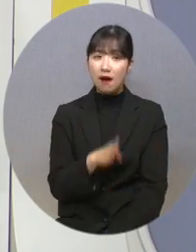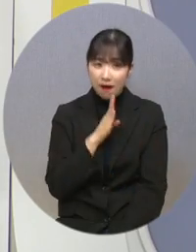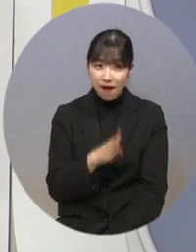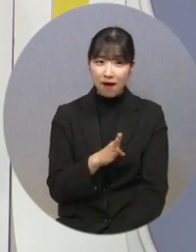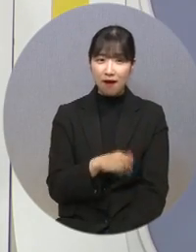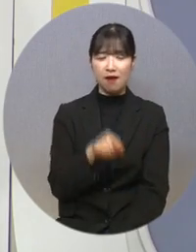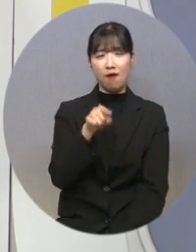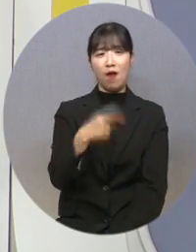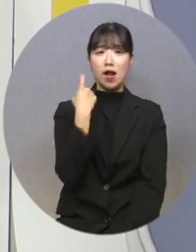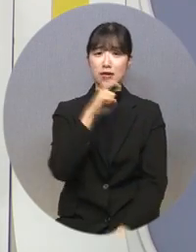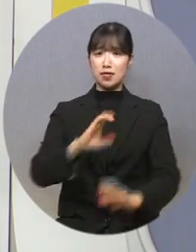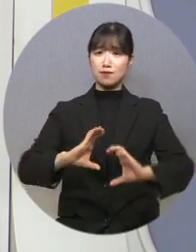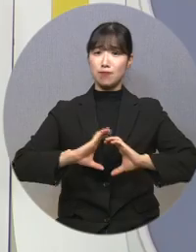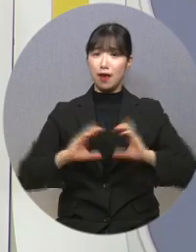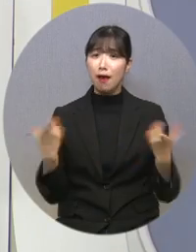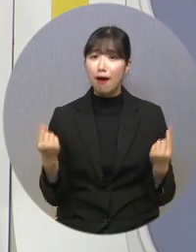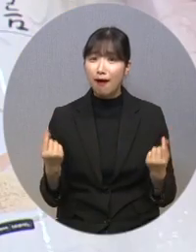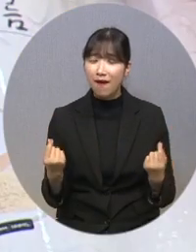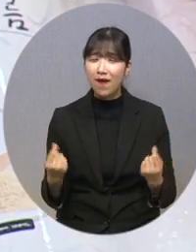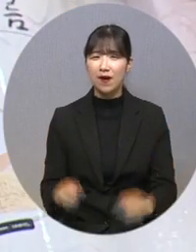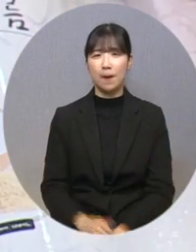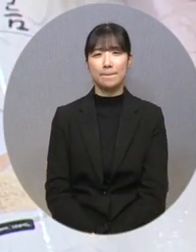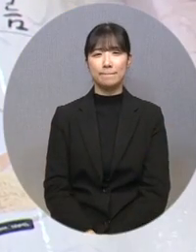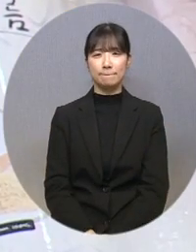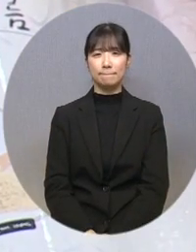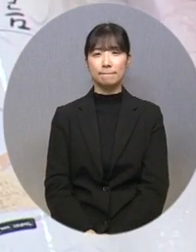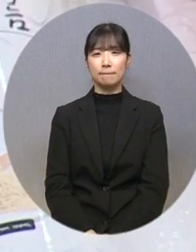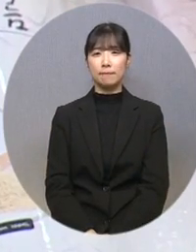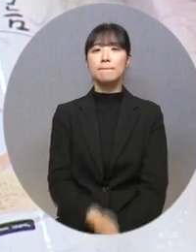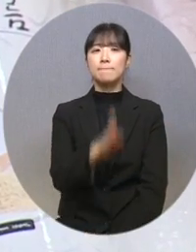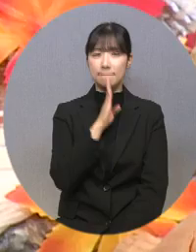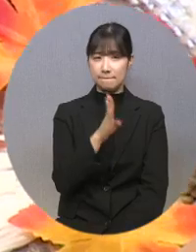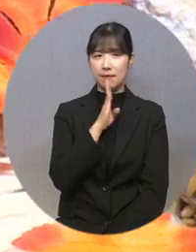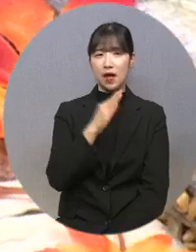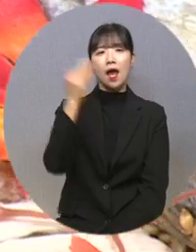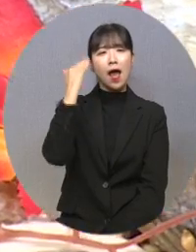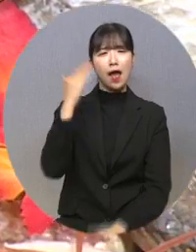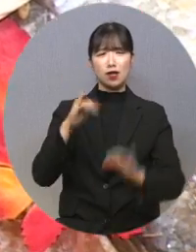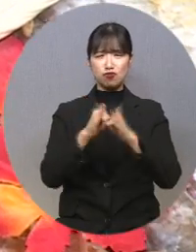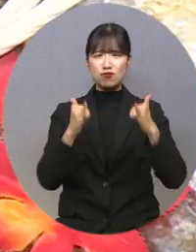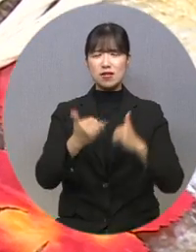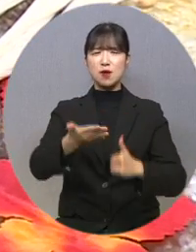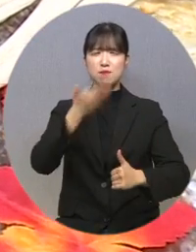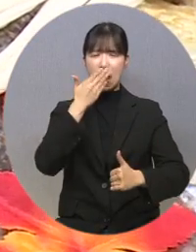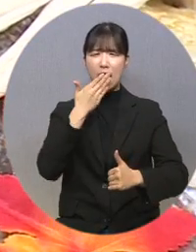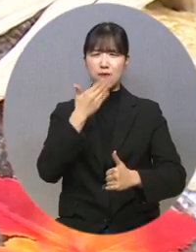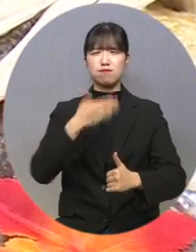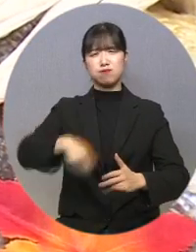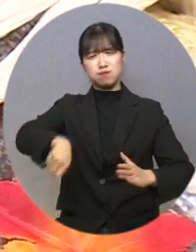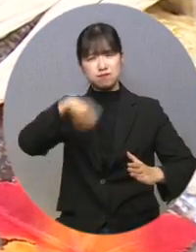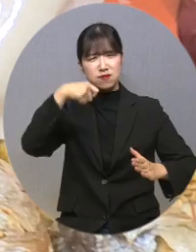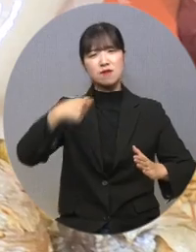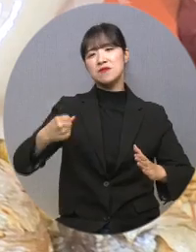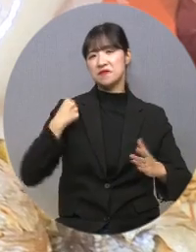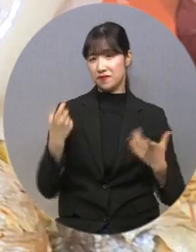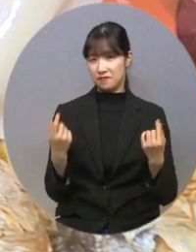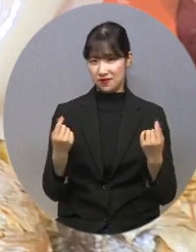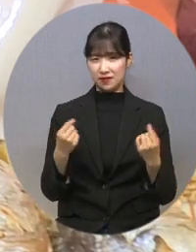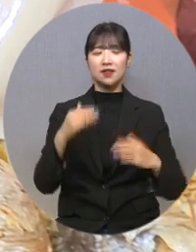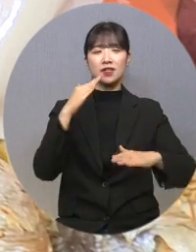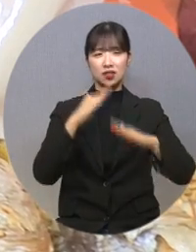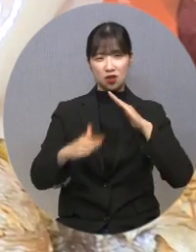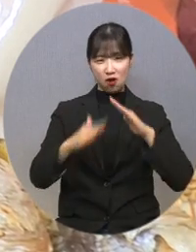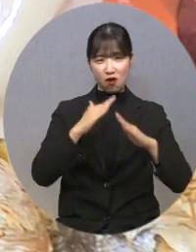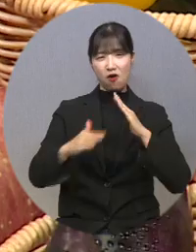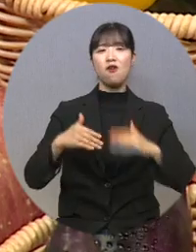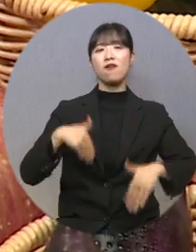다 금메달들이네요. 아, 그렇습니다. 이게. 이야. 한국의 희한 뭐 밥심 아닙니까? 그럼요. 우리 밥맛 좋은 전남쌀